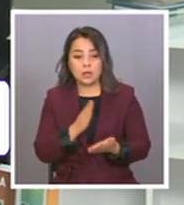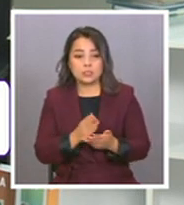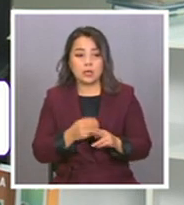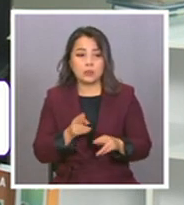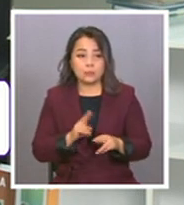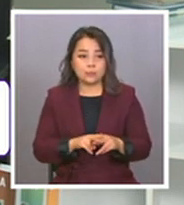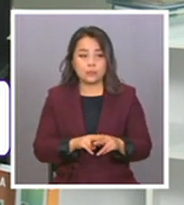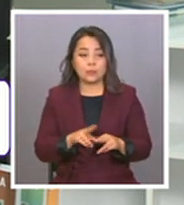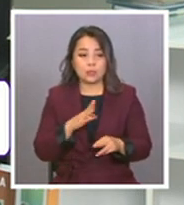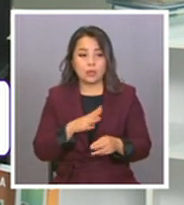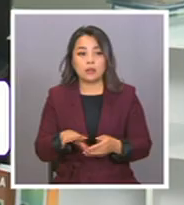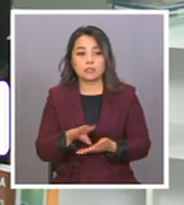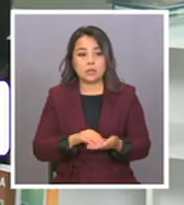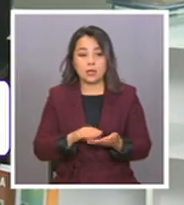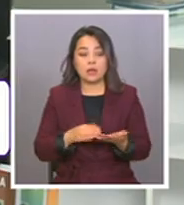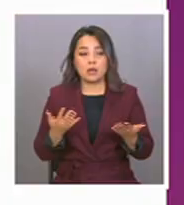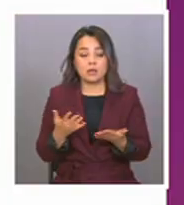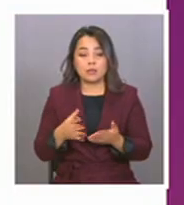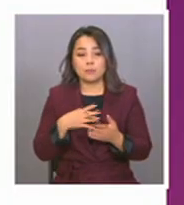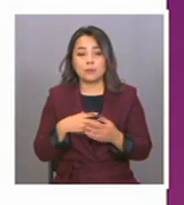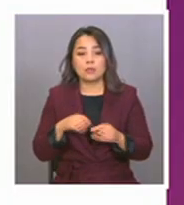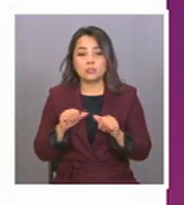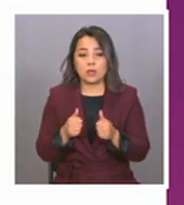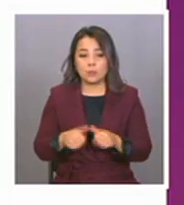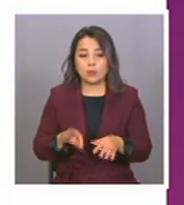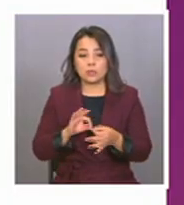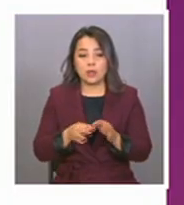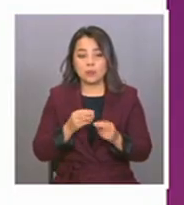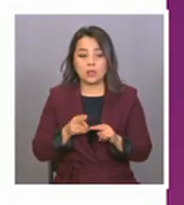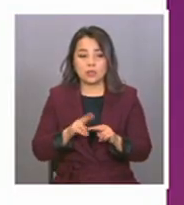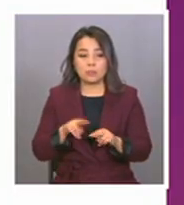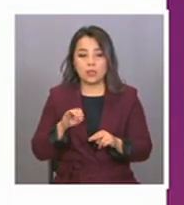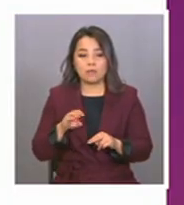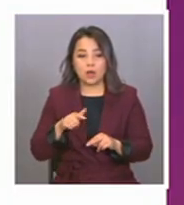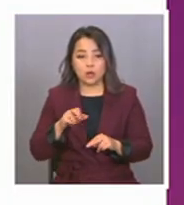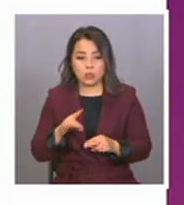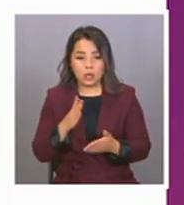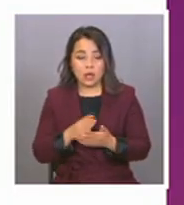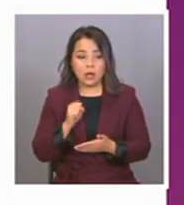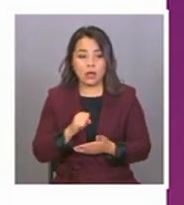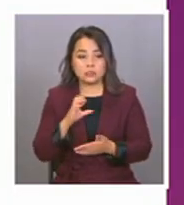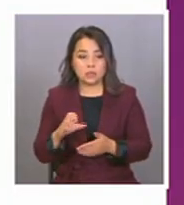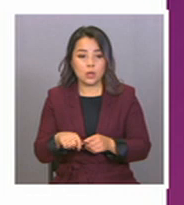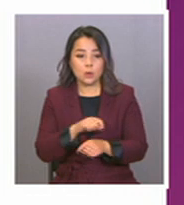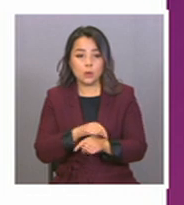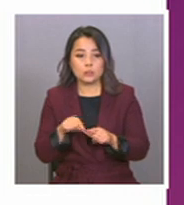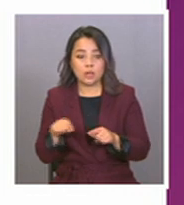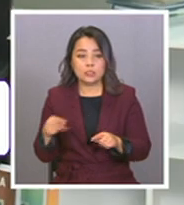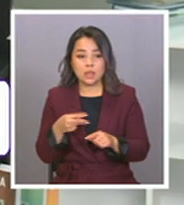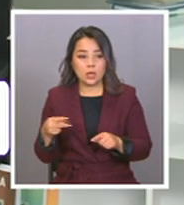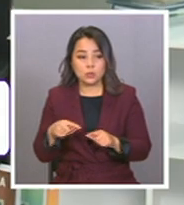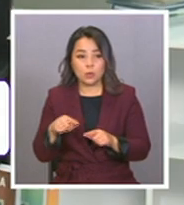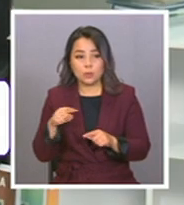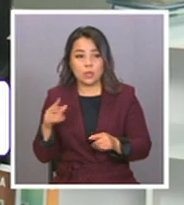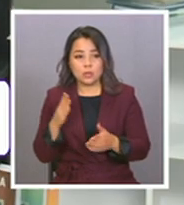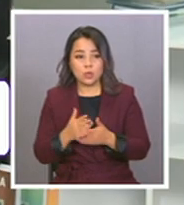ол қайтадан бізге қандай теорема алып келеді? Әрине Пифагор теоремасын алып келеді. Сонда А-С-ның ұзындығы тең түбір астында